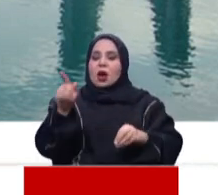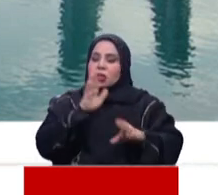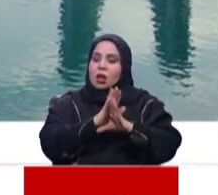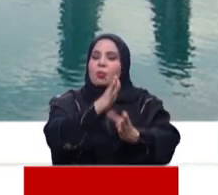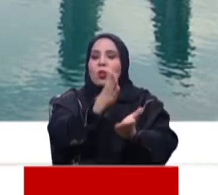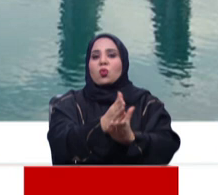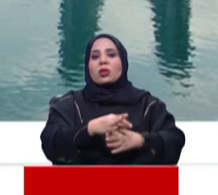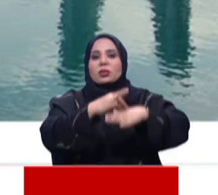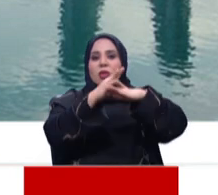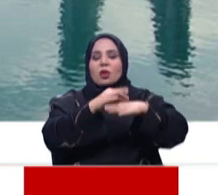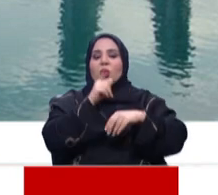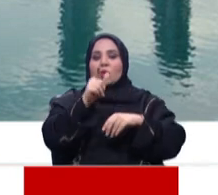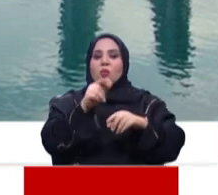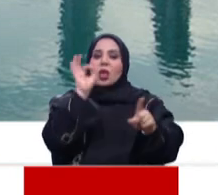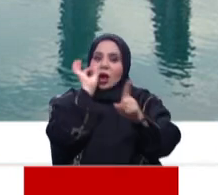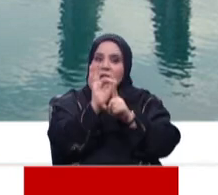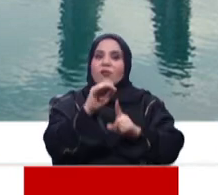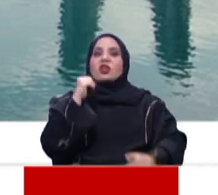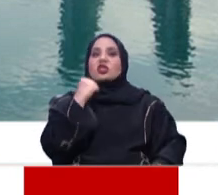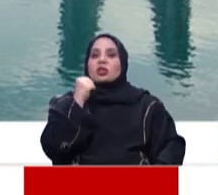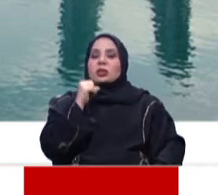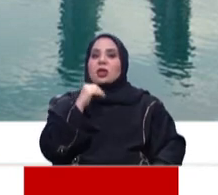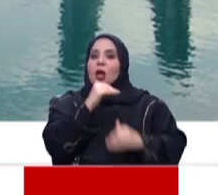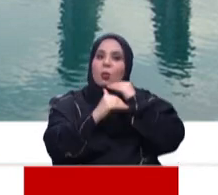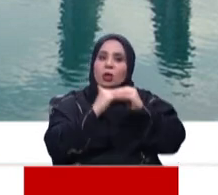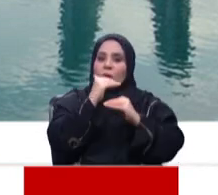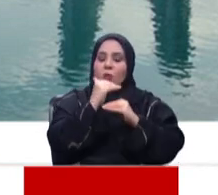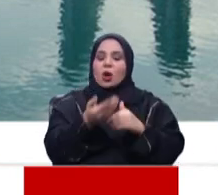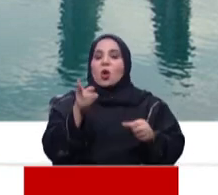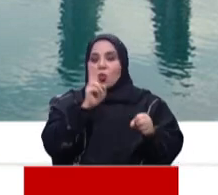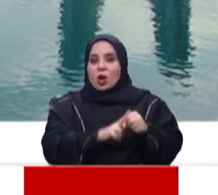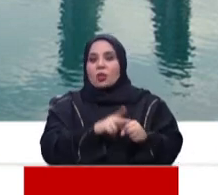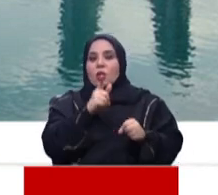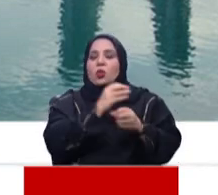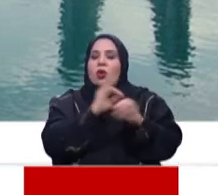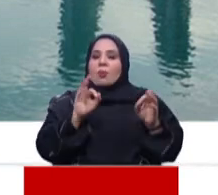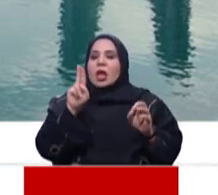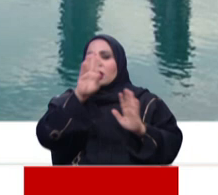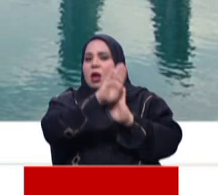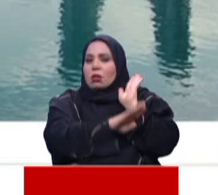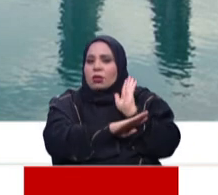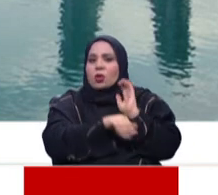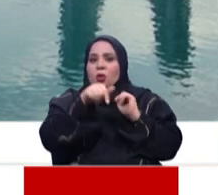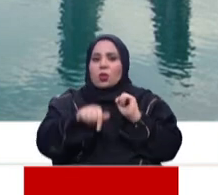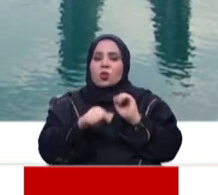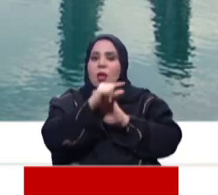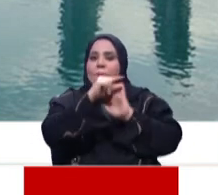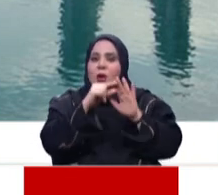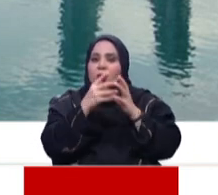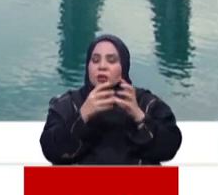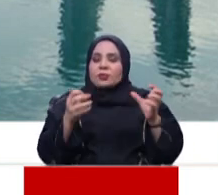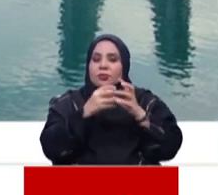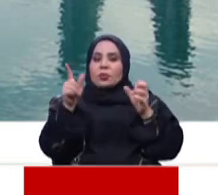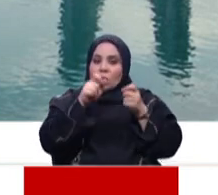الإنسان وفق رؤية عصرية متطورة ومجمل التقارير غير الموضوعية الصادرة